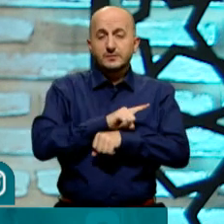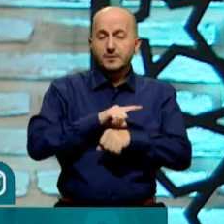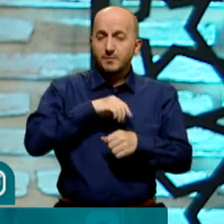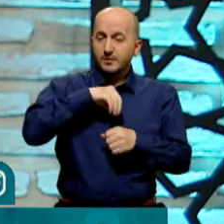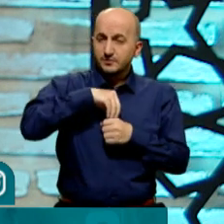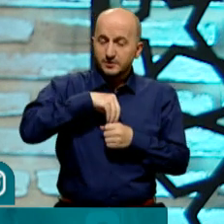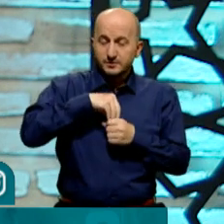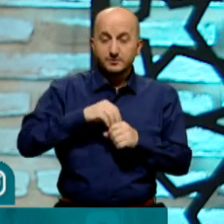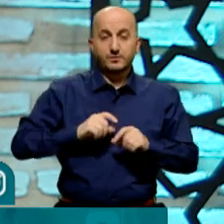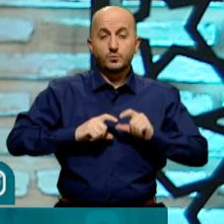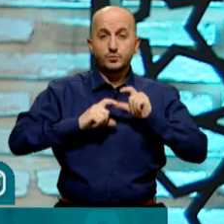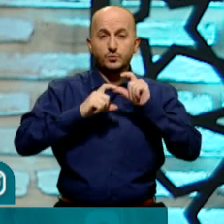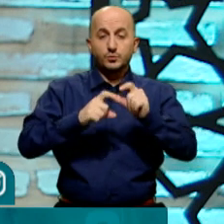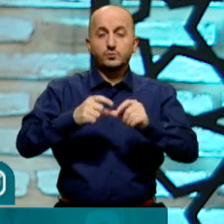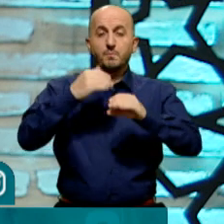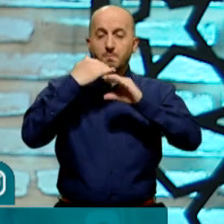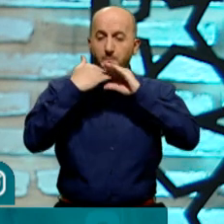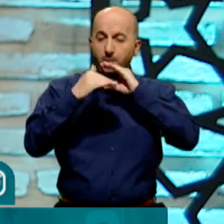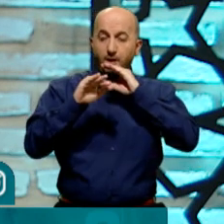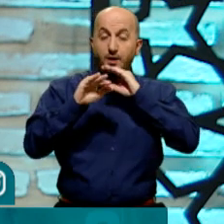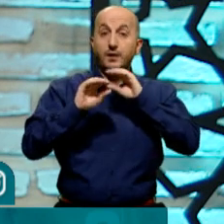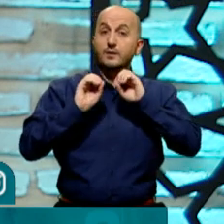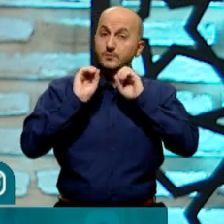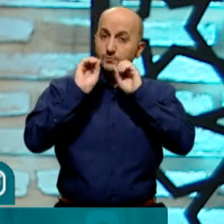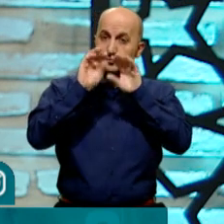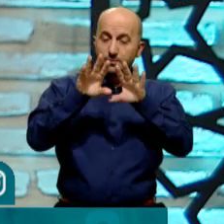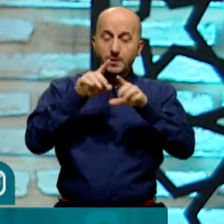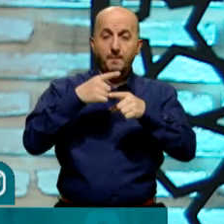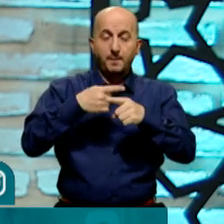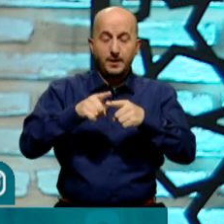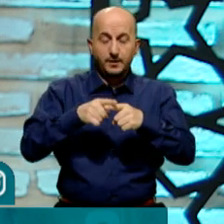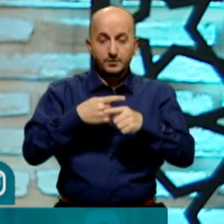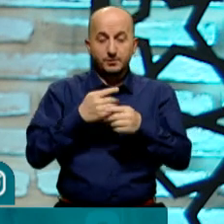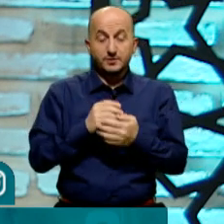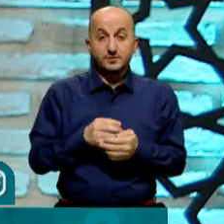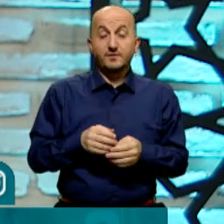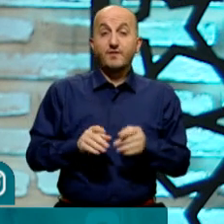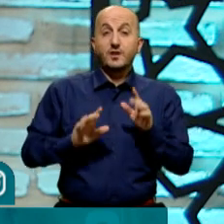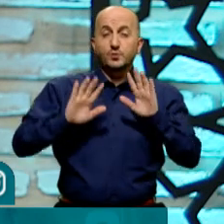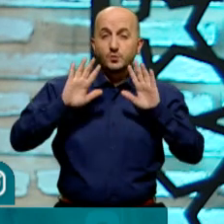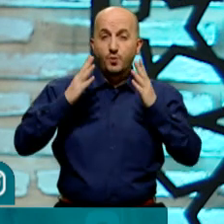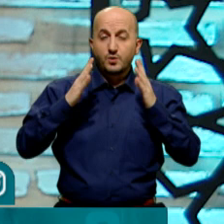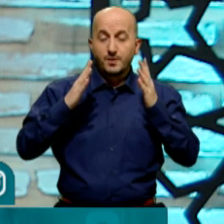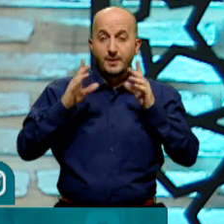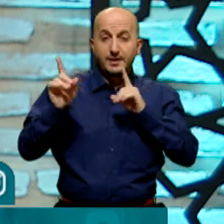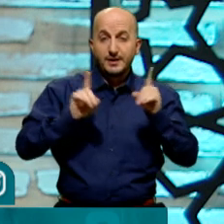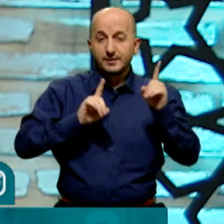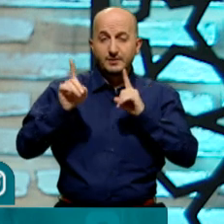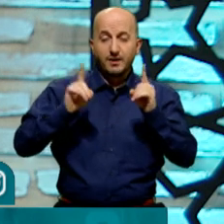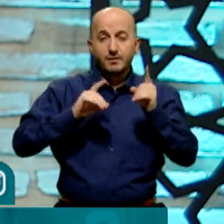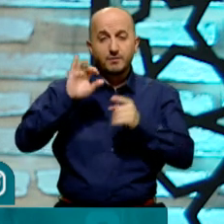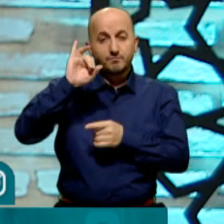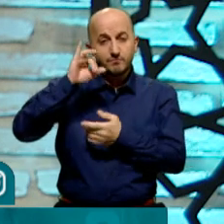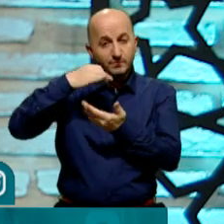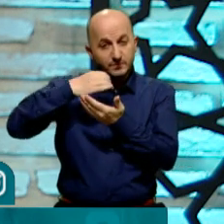diliminde sorularınızı mail adresimiz üzerinden de bizlerle paylaşabilirsiniz. Ve sosyal medya üzerinden Facebook,